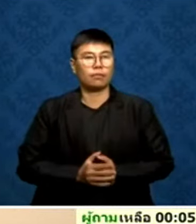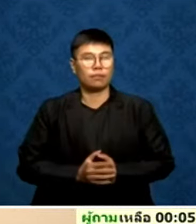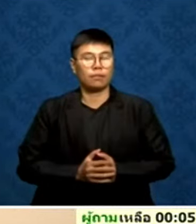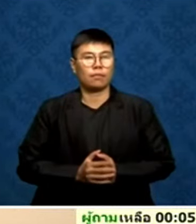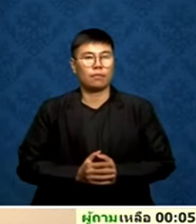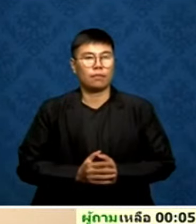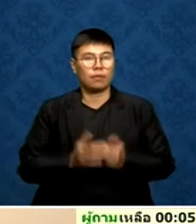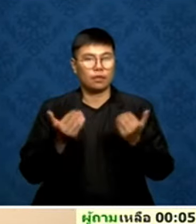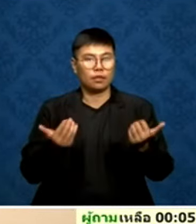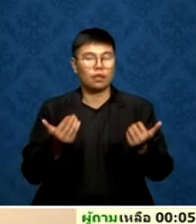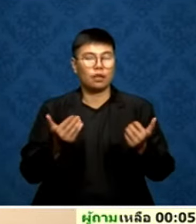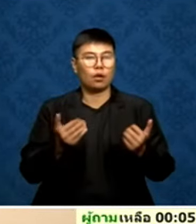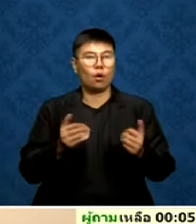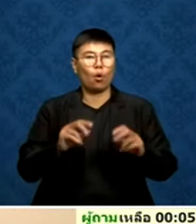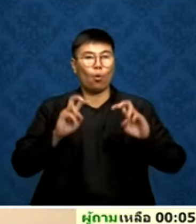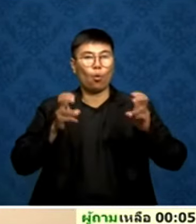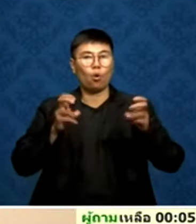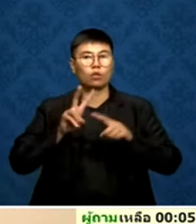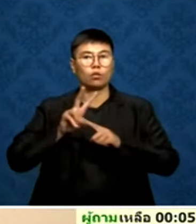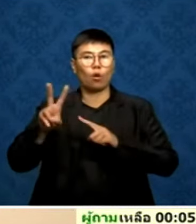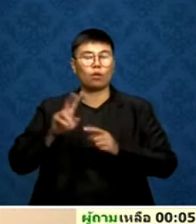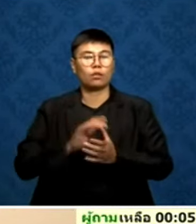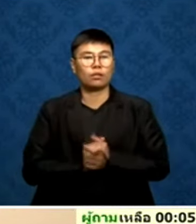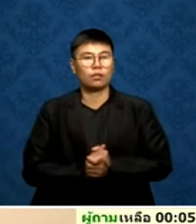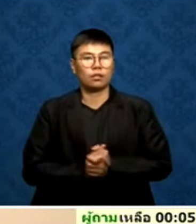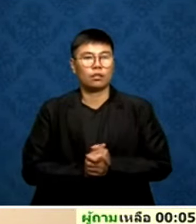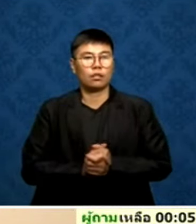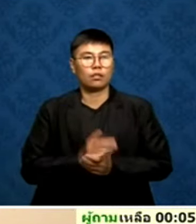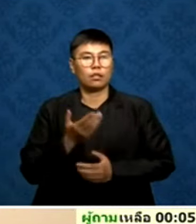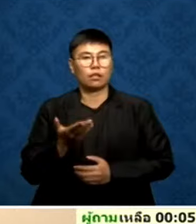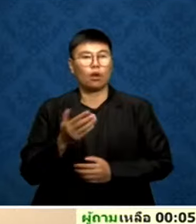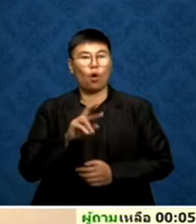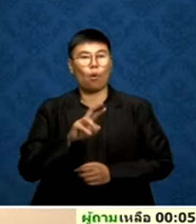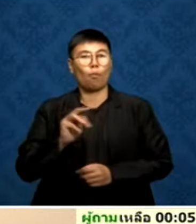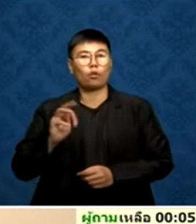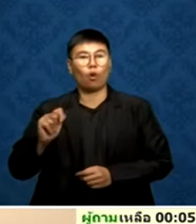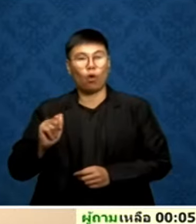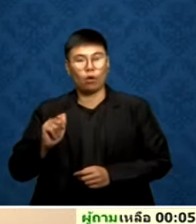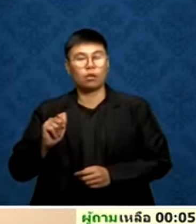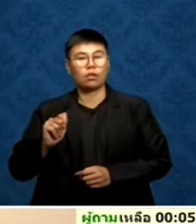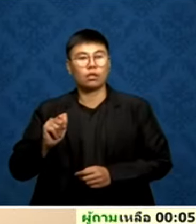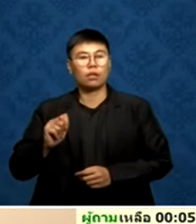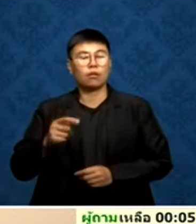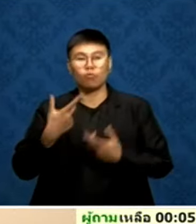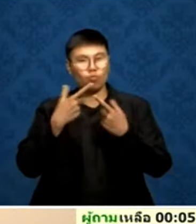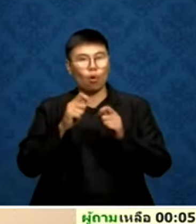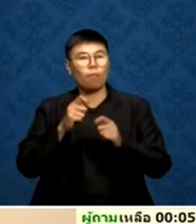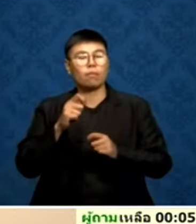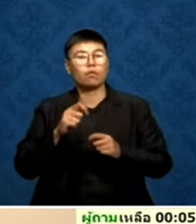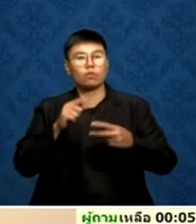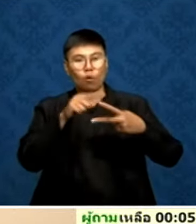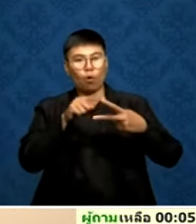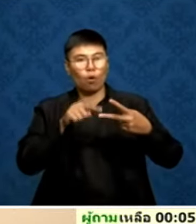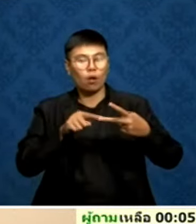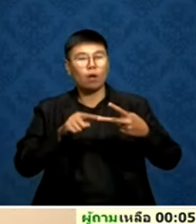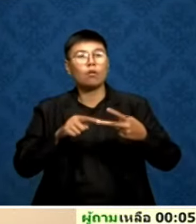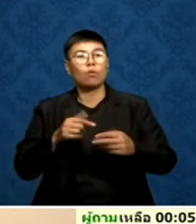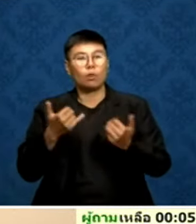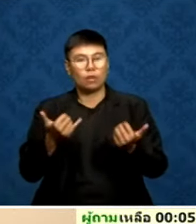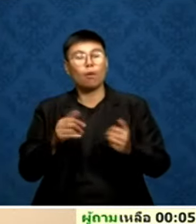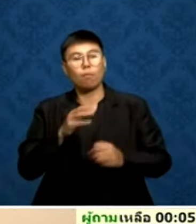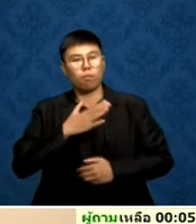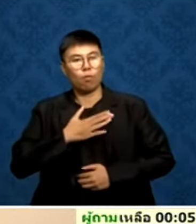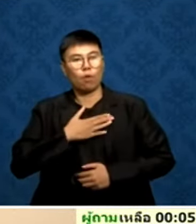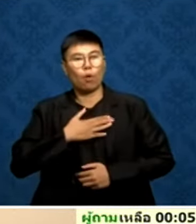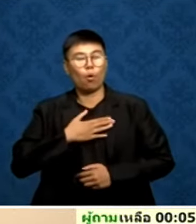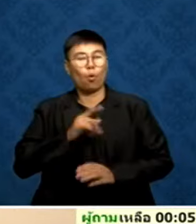ากว่ากระทู้ที่2ท่านรัฐมนตรีไม่สามารถจะมาตอบได้ก็เหลือ สองกระทู้เพราะนั้นผมจะให้เวลาเกินได้ครับ